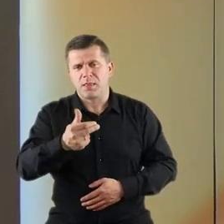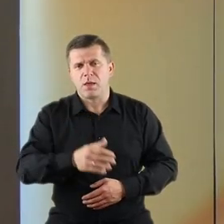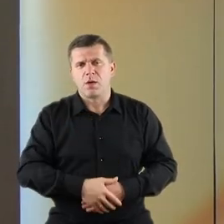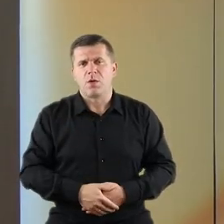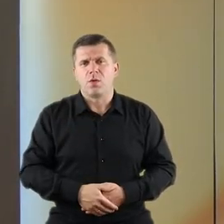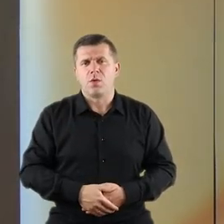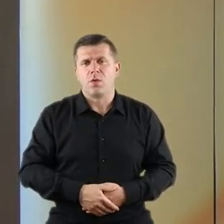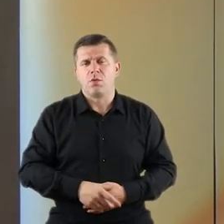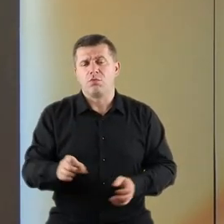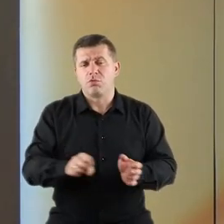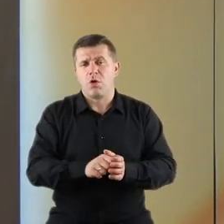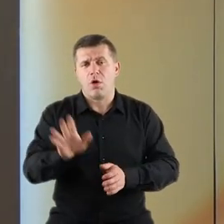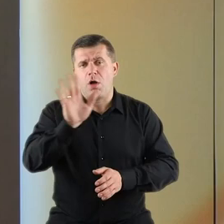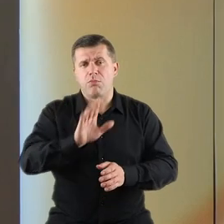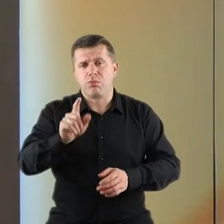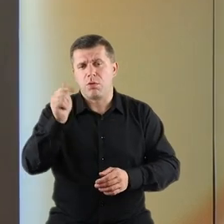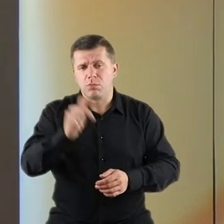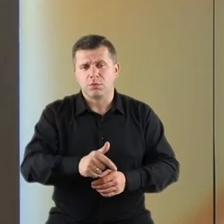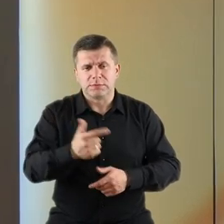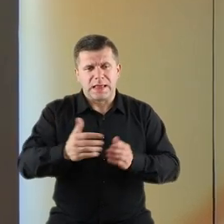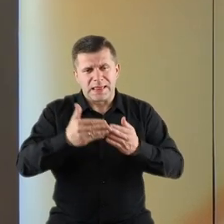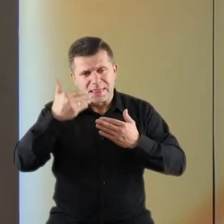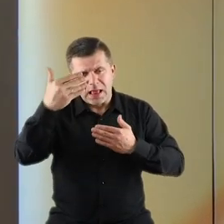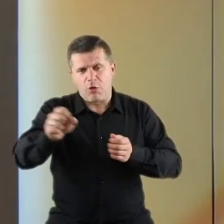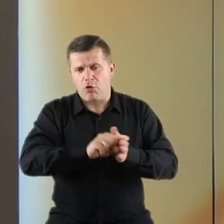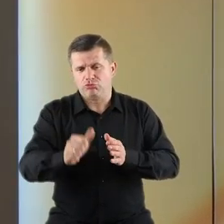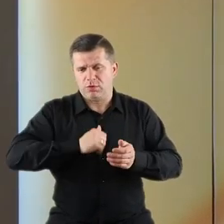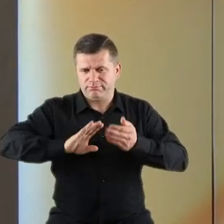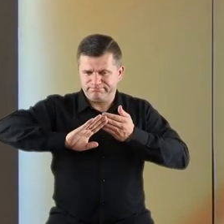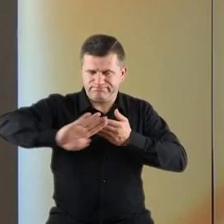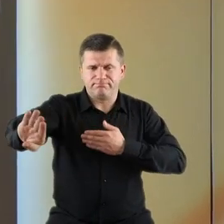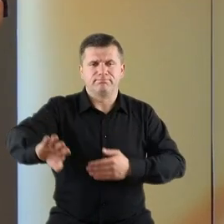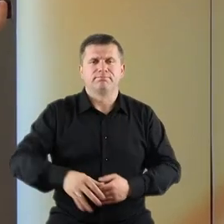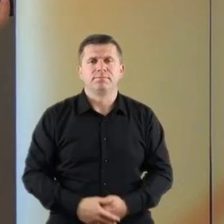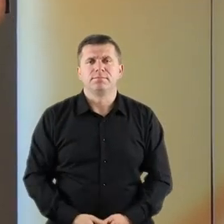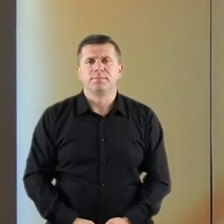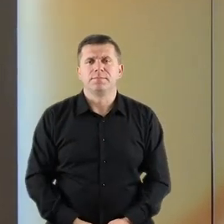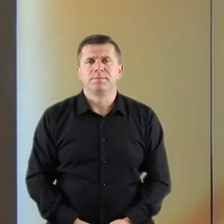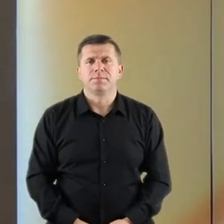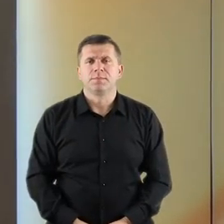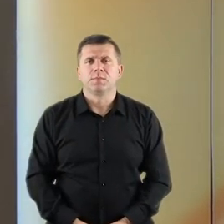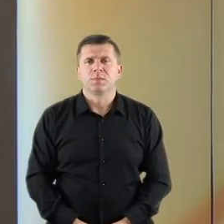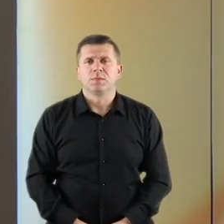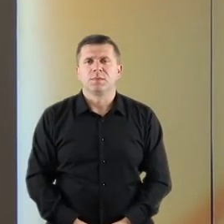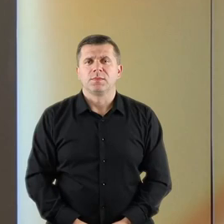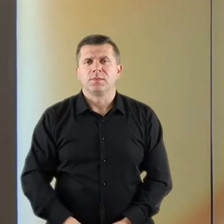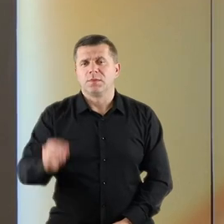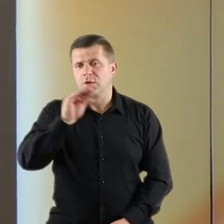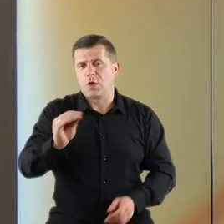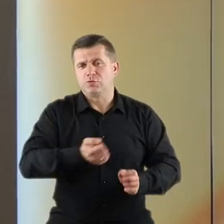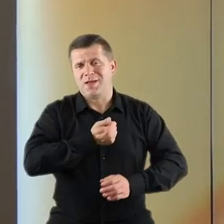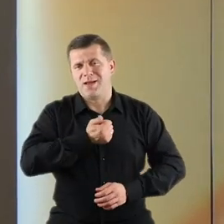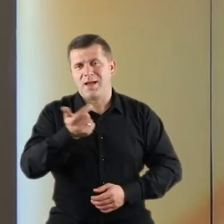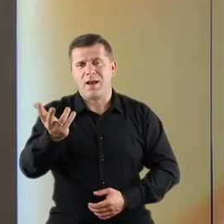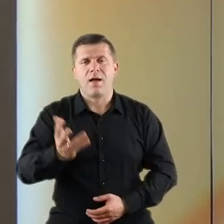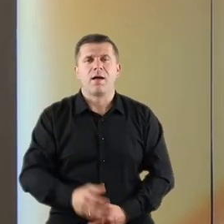uroki podłogi musimy wysyłać jak najdalej od siebie i jeszcze tutaj kilka